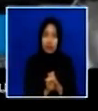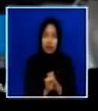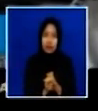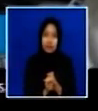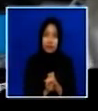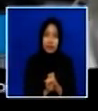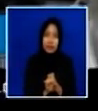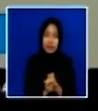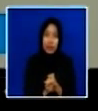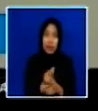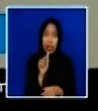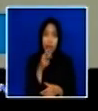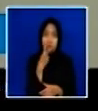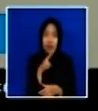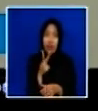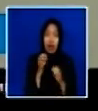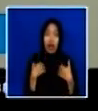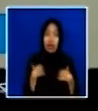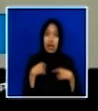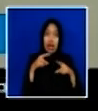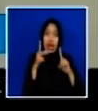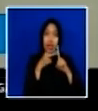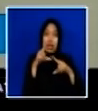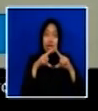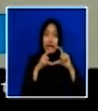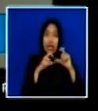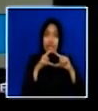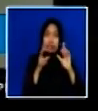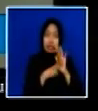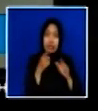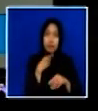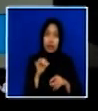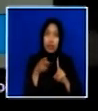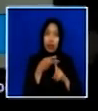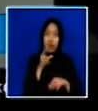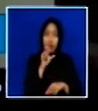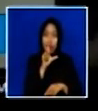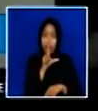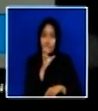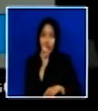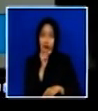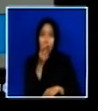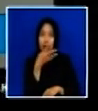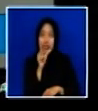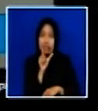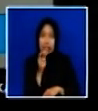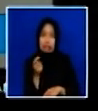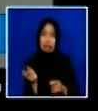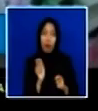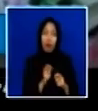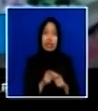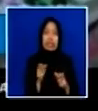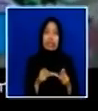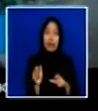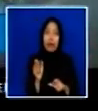ngomong-ngomong inilah aneka hiasan pintu dan dinding flowrate karya Malahayati warga Jalan